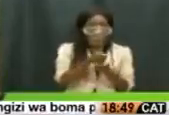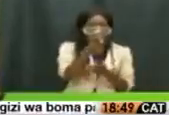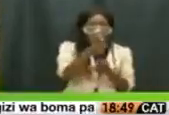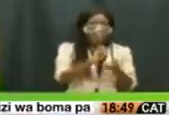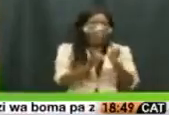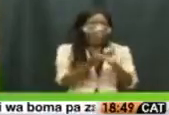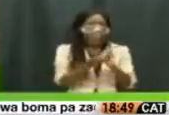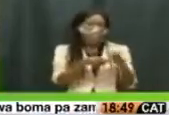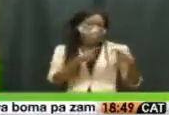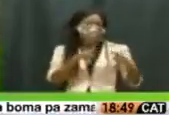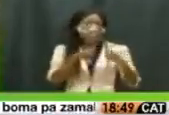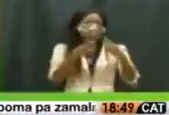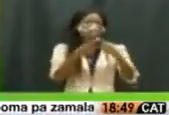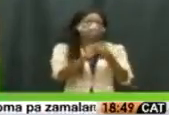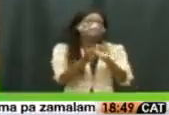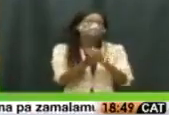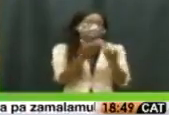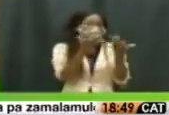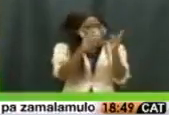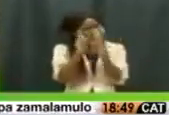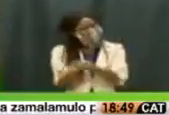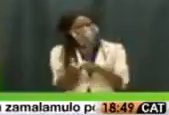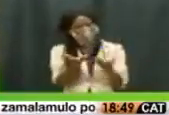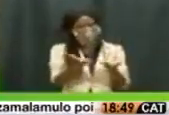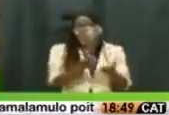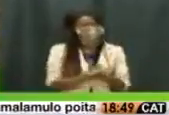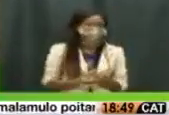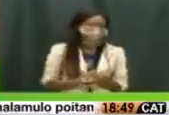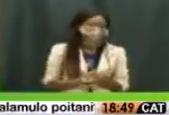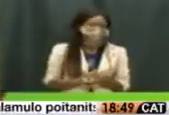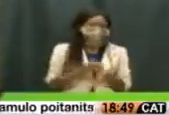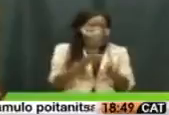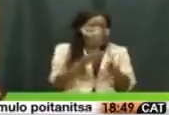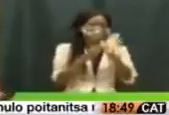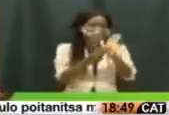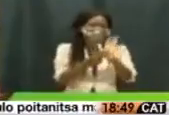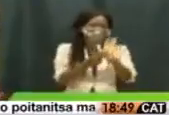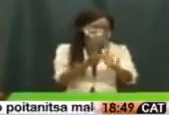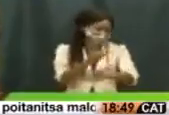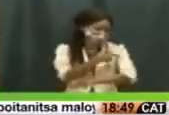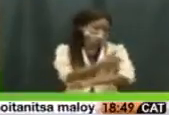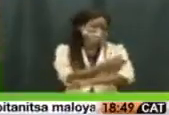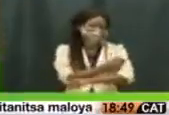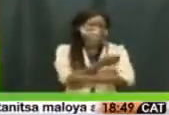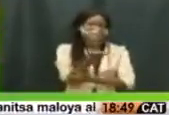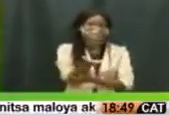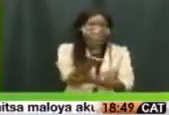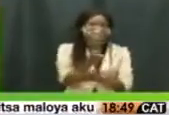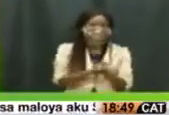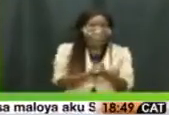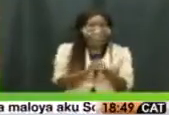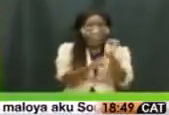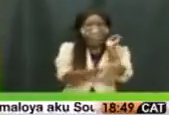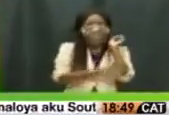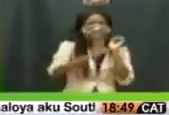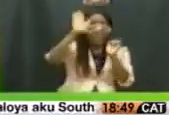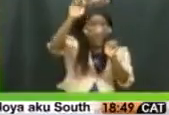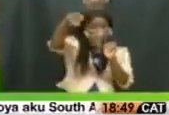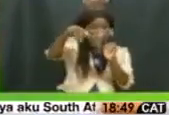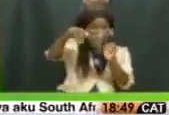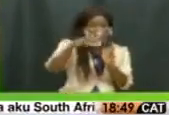nawo zokuti mwachisanzo vaccine uyuyu mayuka akunja olemera afuna